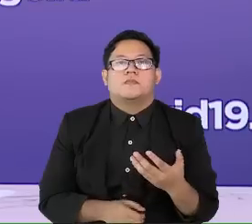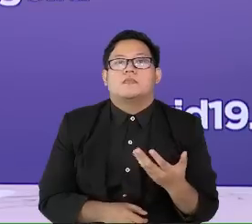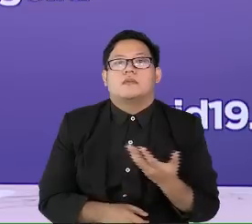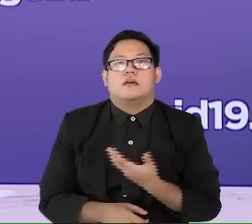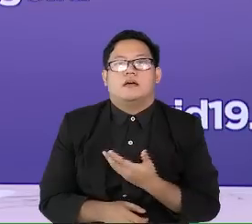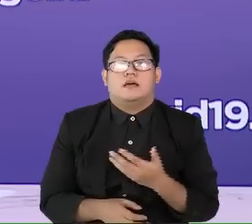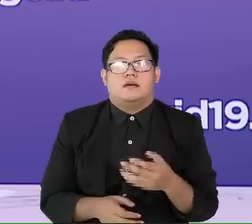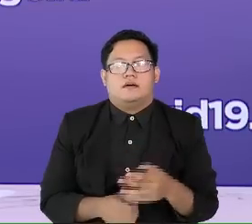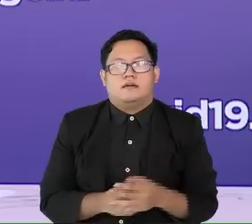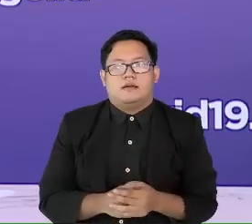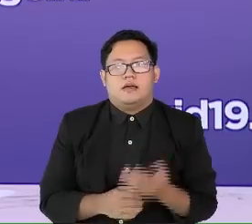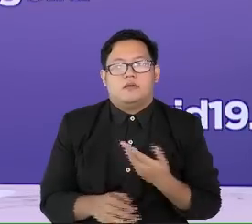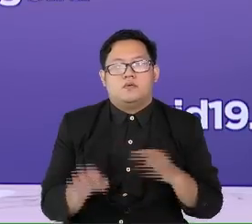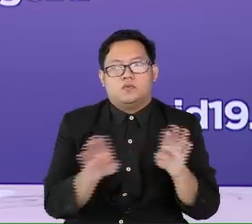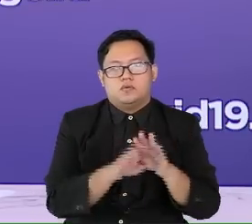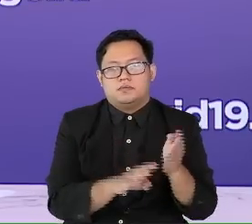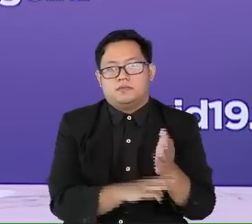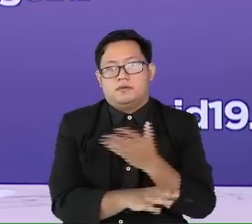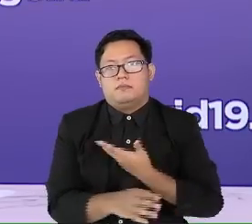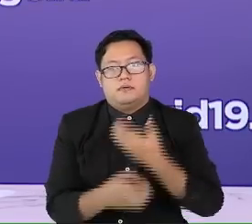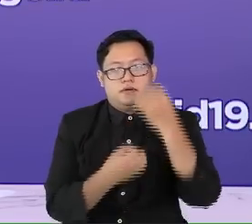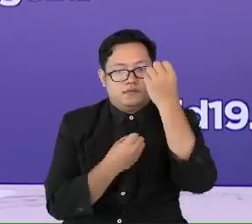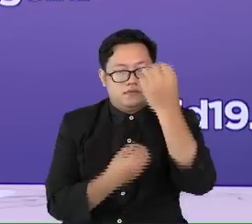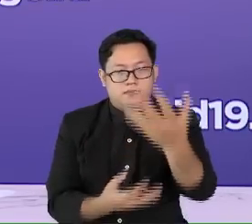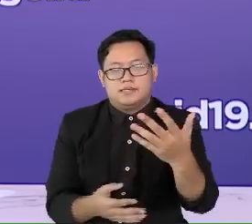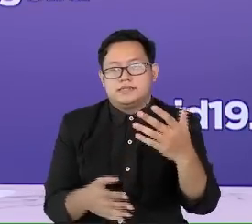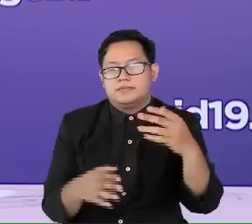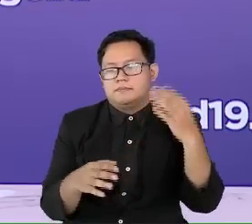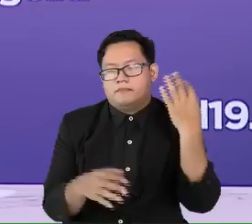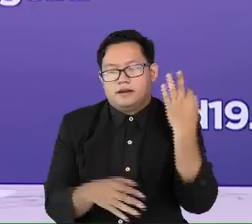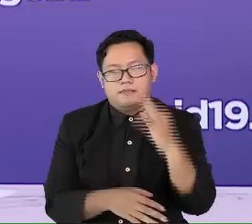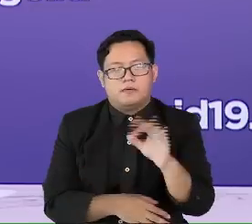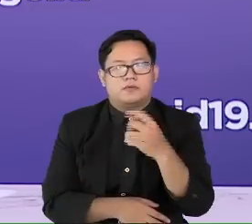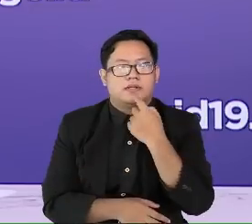ingin menyampaikan informasi terkini terkait vaksin COVID-19.